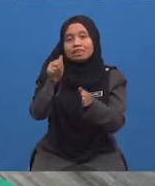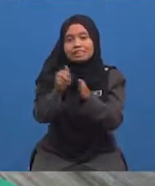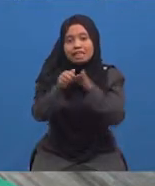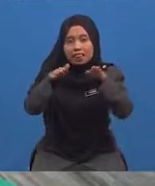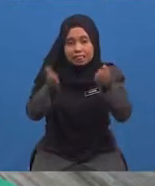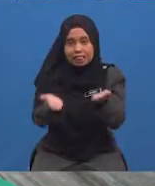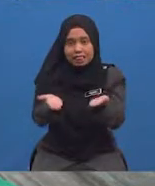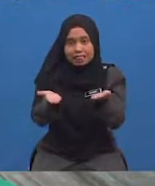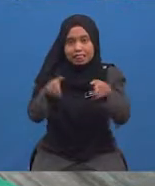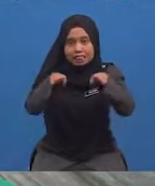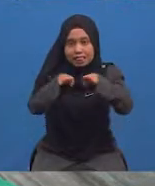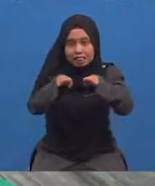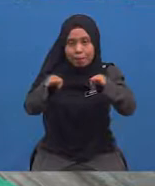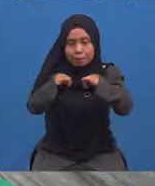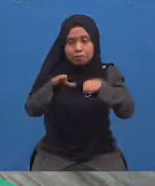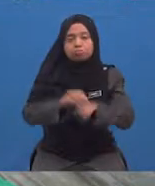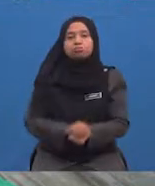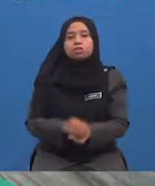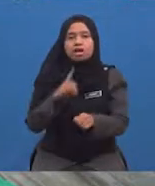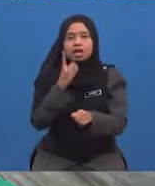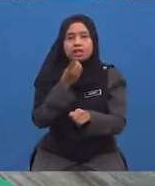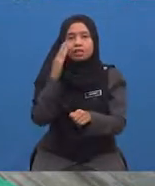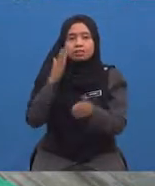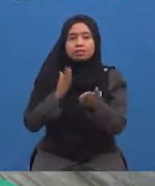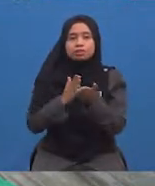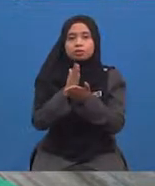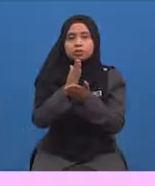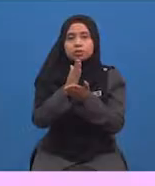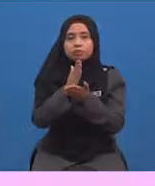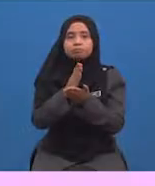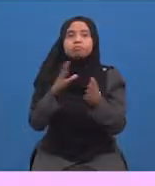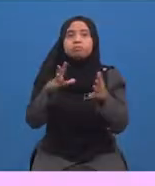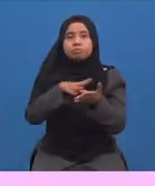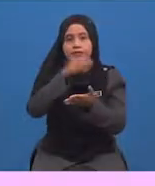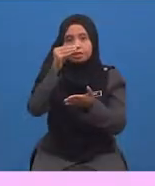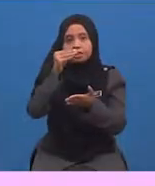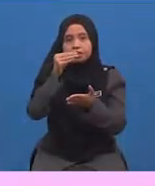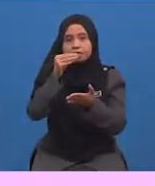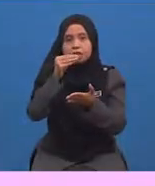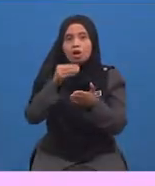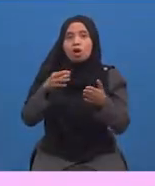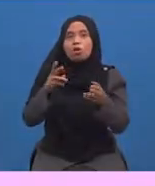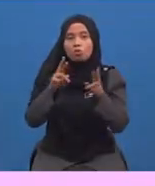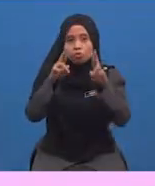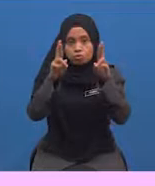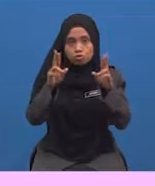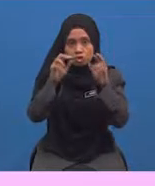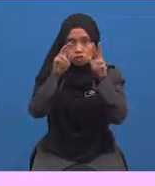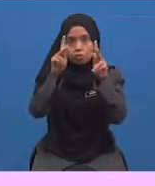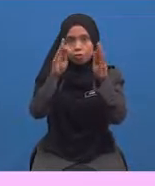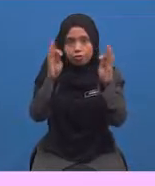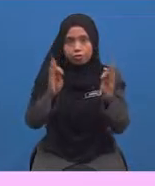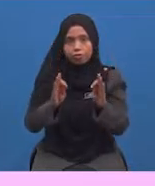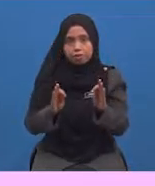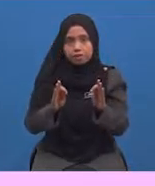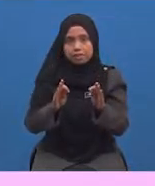Baiklah murid-murid, kita akan meneruskan pembelajaran kita iaitu menerbitkan rumus isi padu bagi